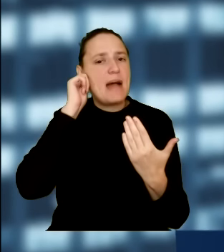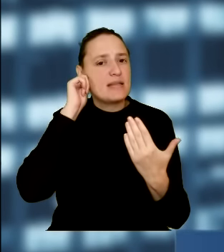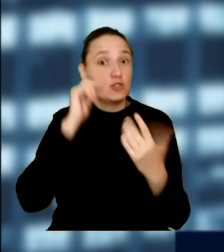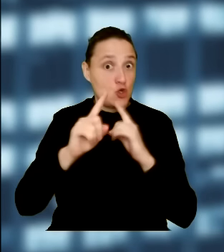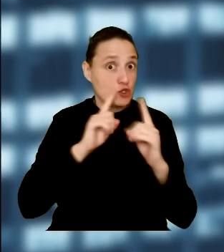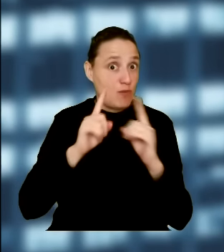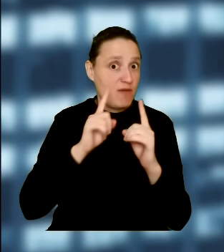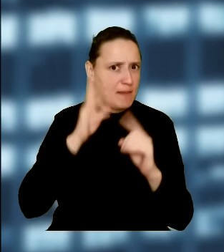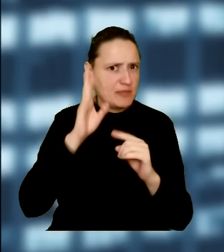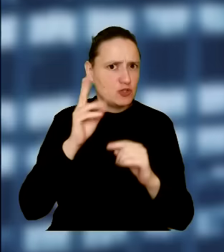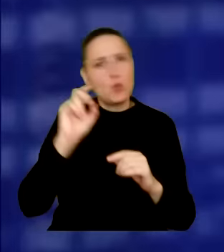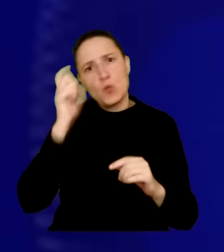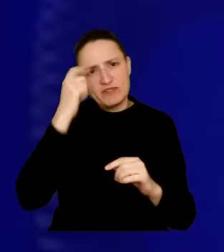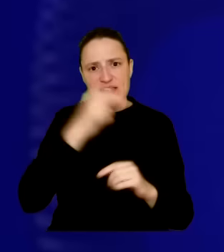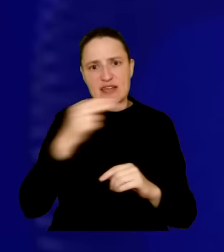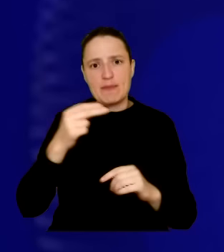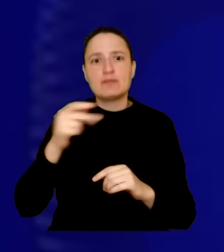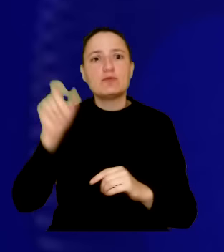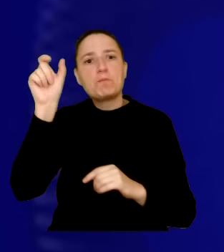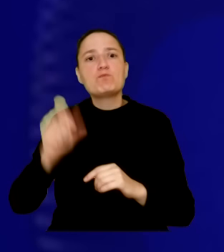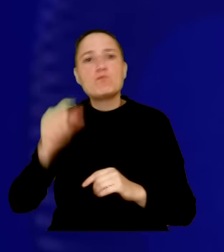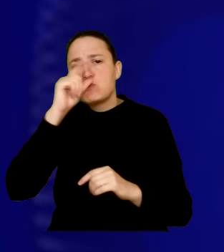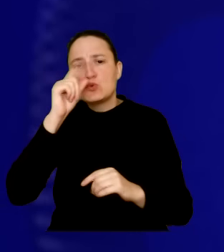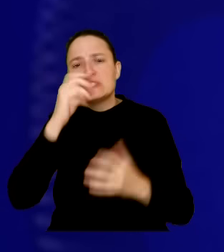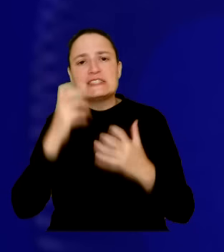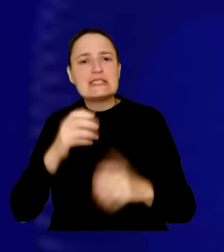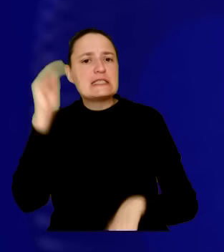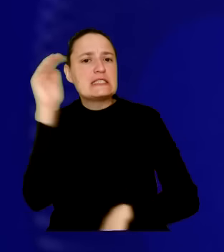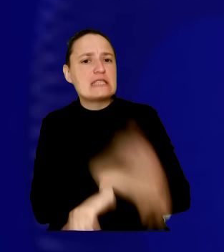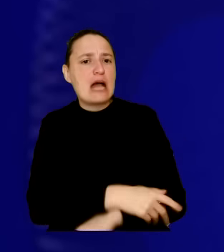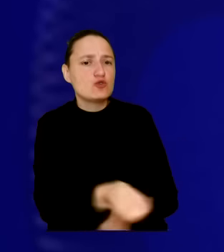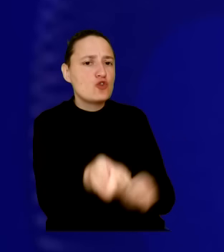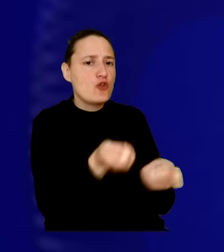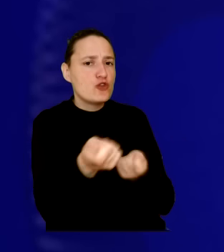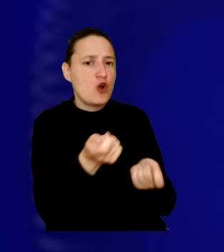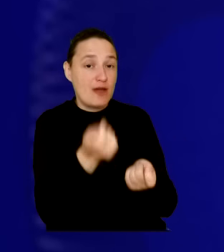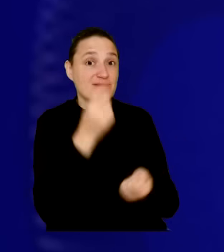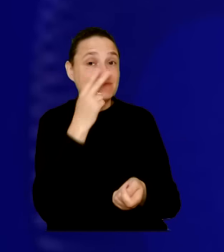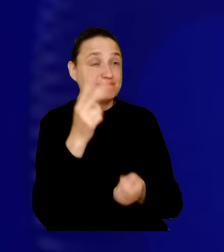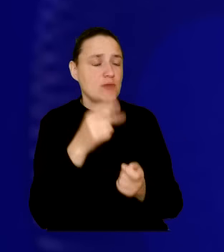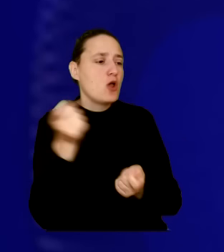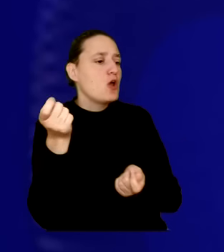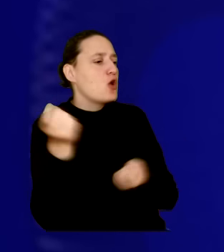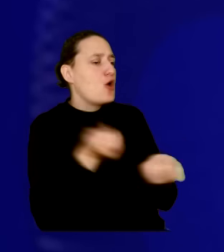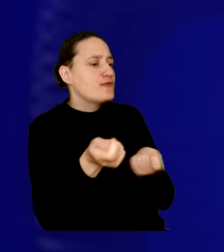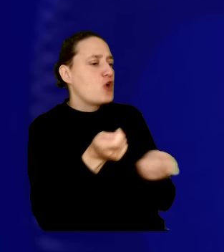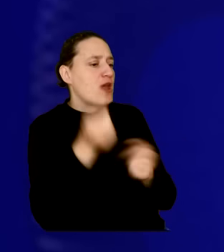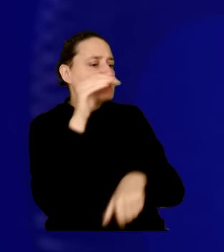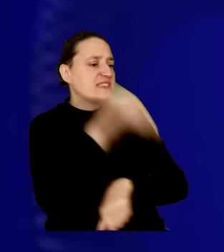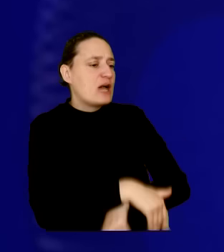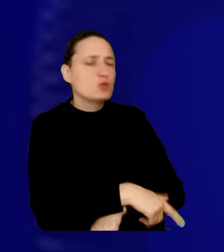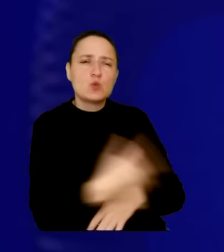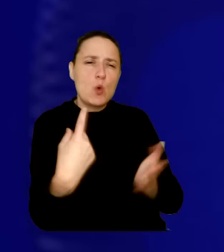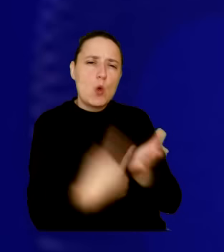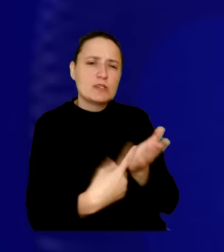panią. Putin chce przejąć kontrolę nad Zachodem, to jego ostateczny... O, tak właśnie wygląda. Putin chce przejąć kontrolę nad Zachodem, to jego ostateczny